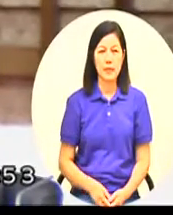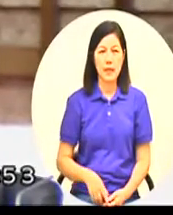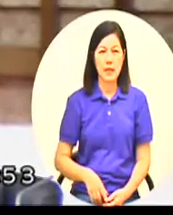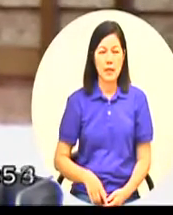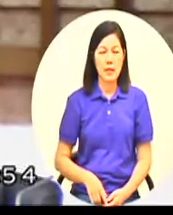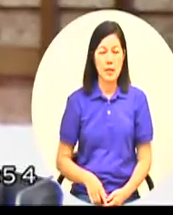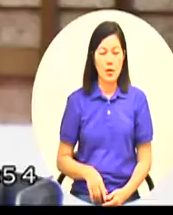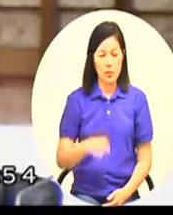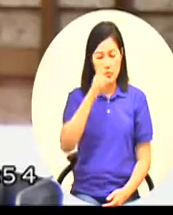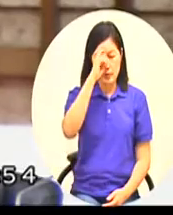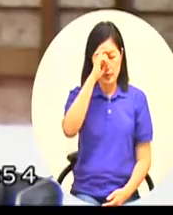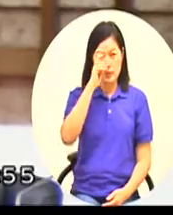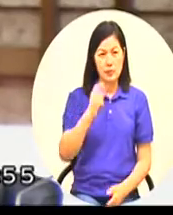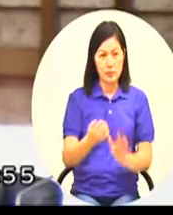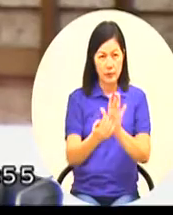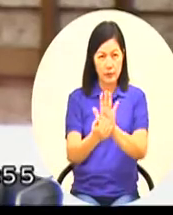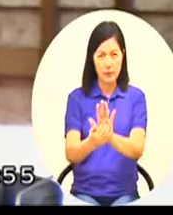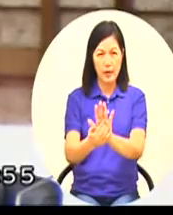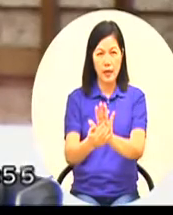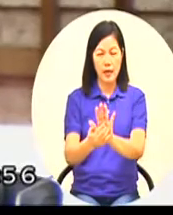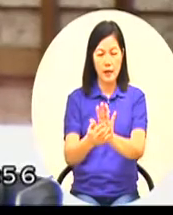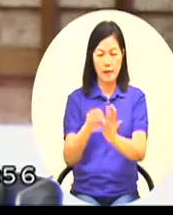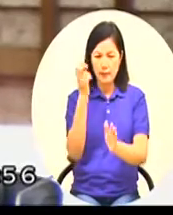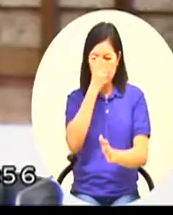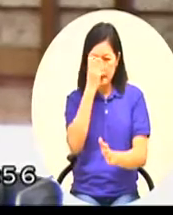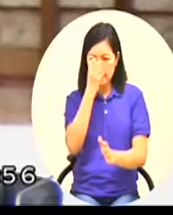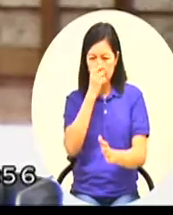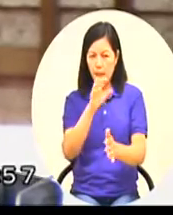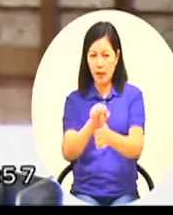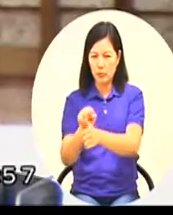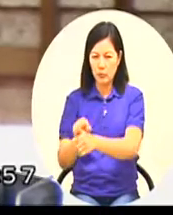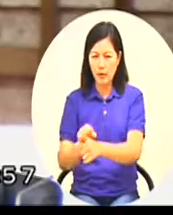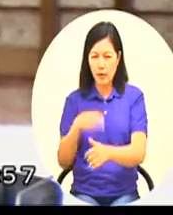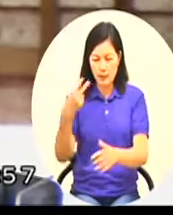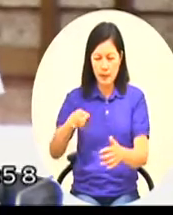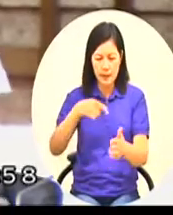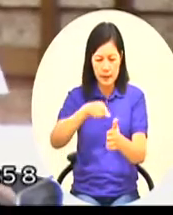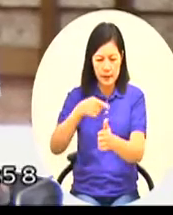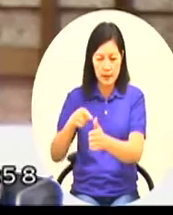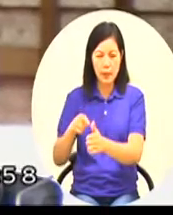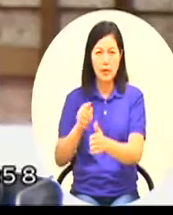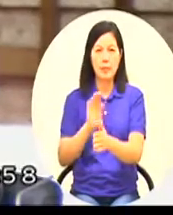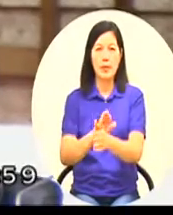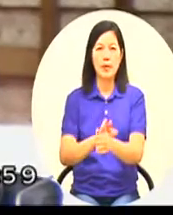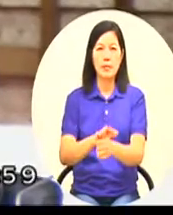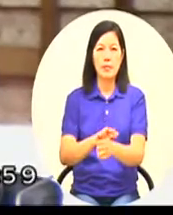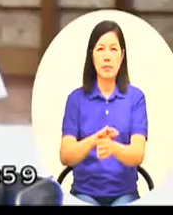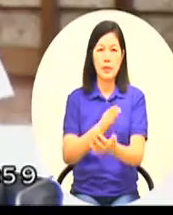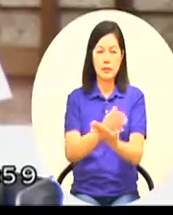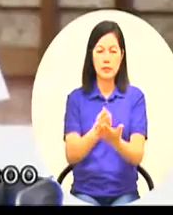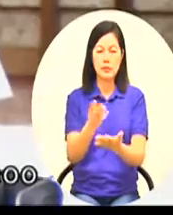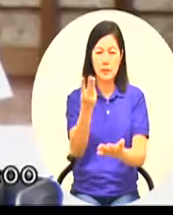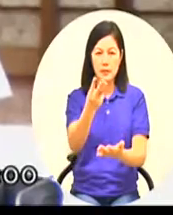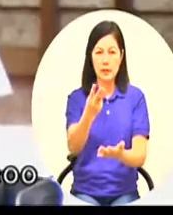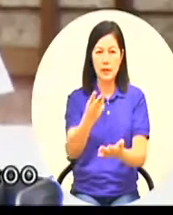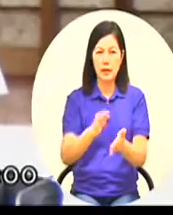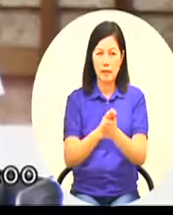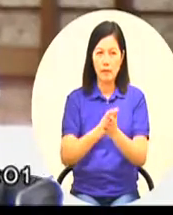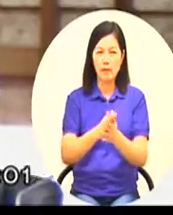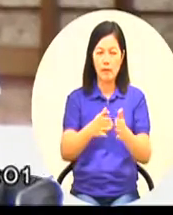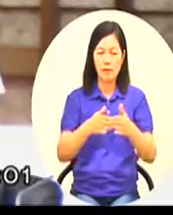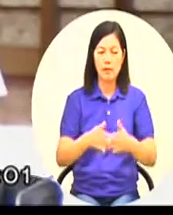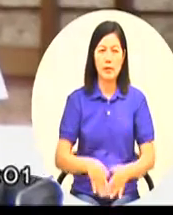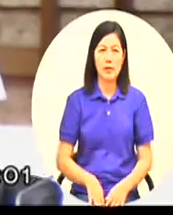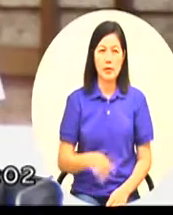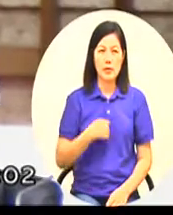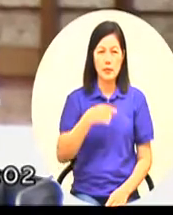哦做一个防治跟查。能够在辅导达到这三项的最基本的要求，这个我希